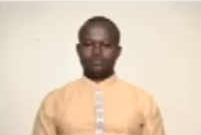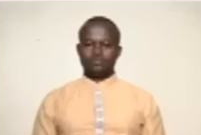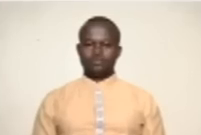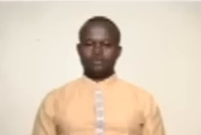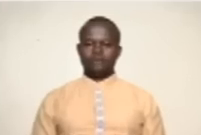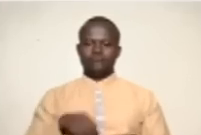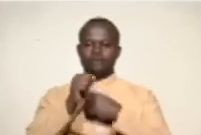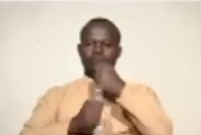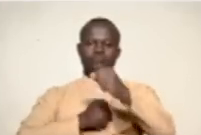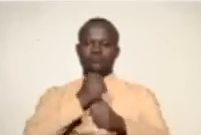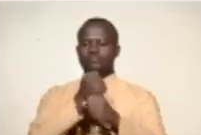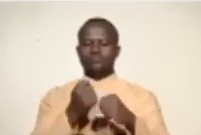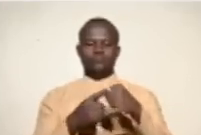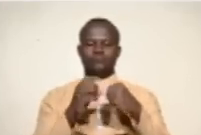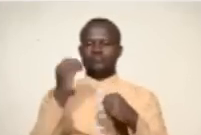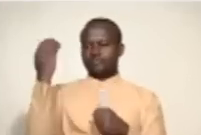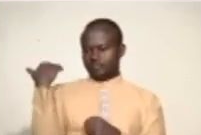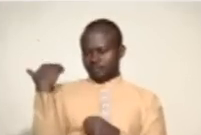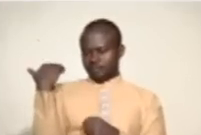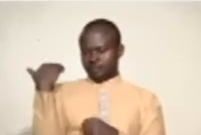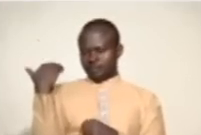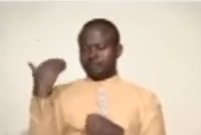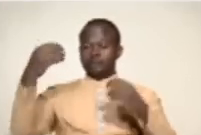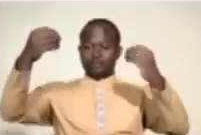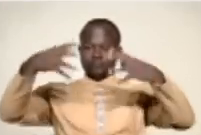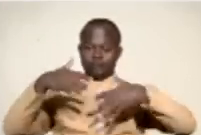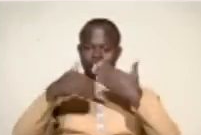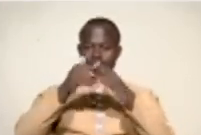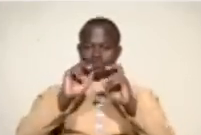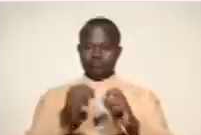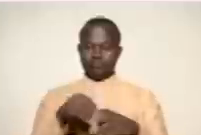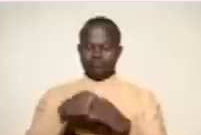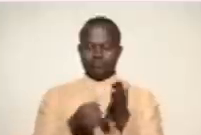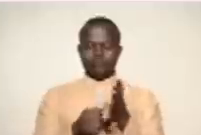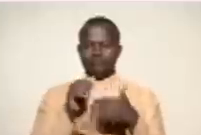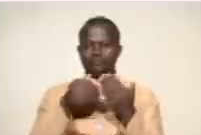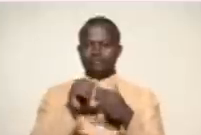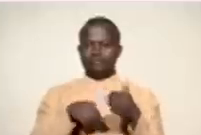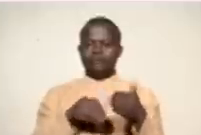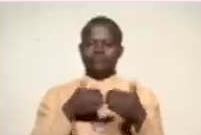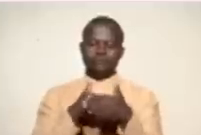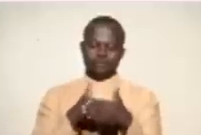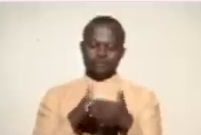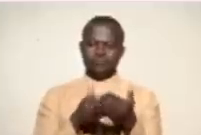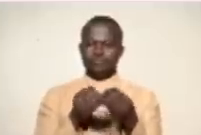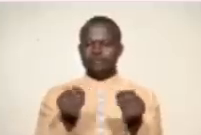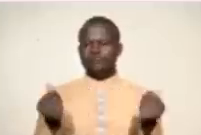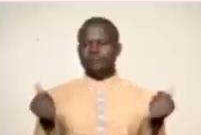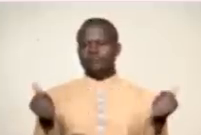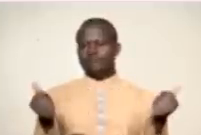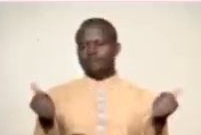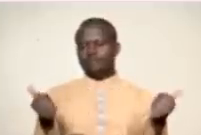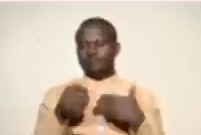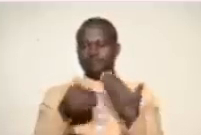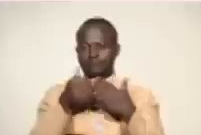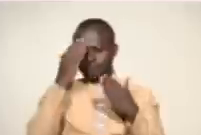mu myaka 60 ishize biracyagaragara ko hakiri icyuho tugomba kuziba no gukosora